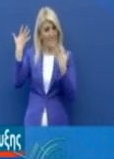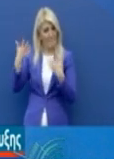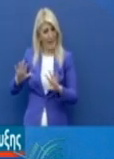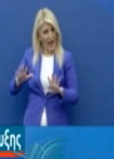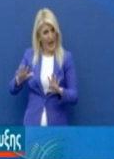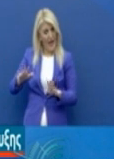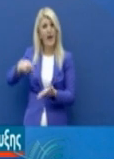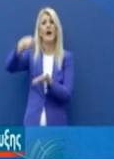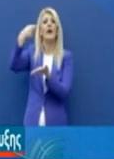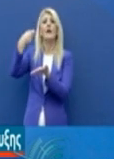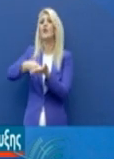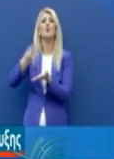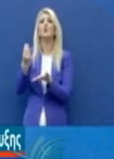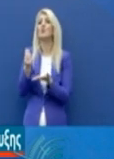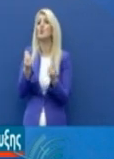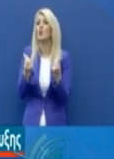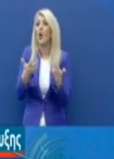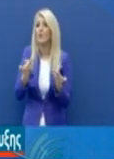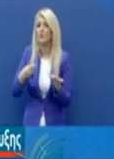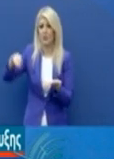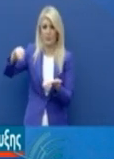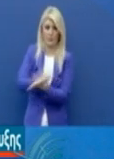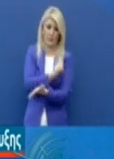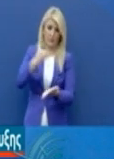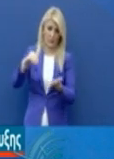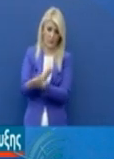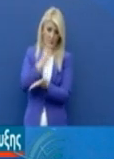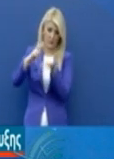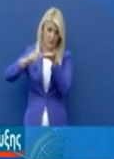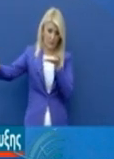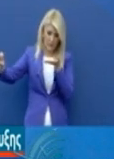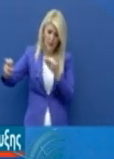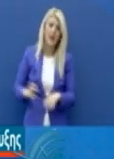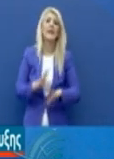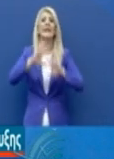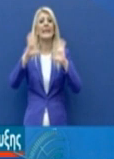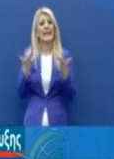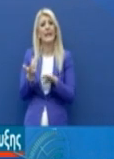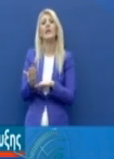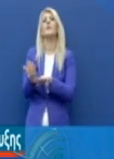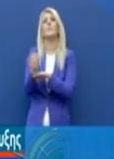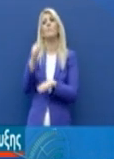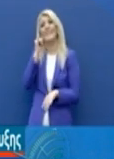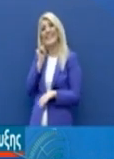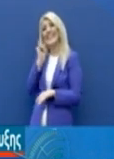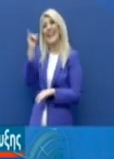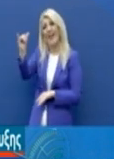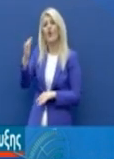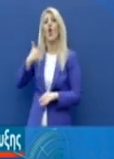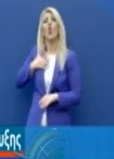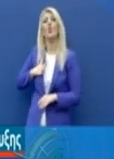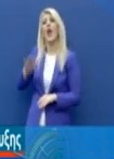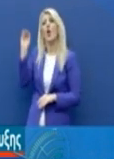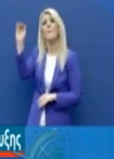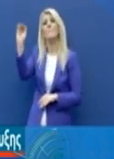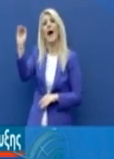είτε σε POS έξω από το κατάστημα. Ο πελάτης θα πρέπει να φέρει μαζί του για την μετακίνηση είτε ηλεκτρονική απόδειξη πληρωμής